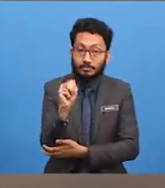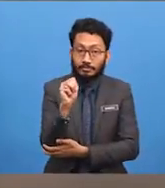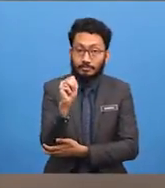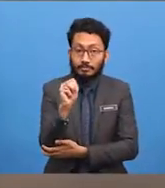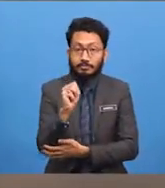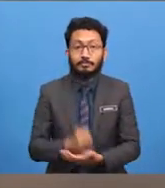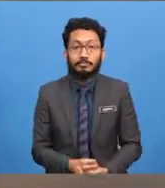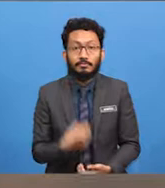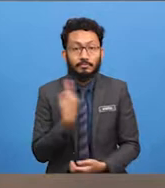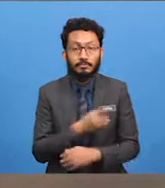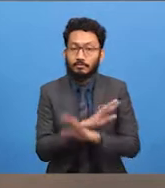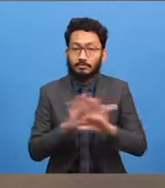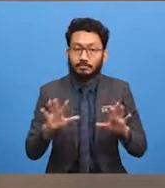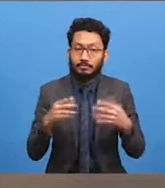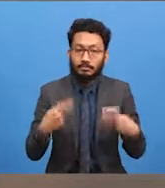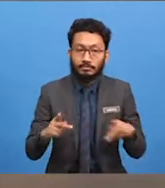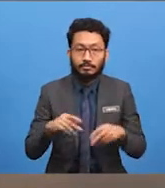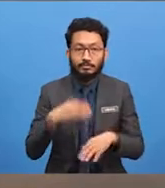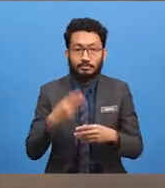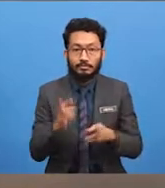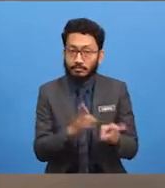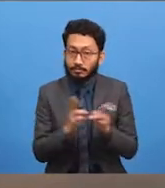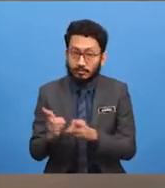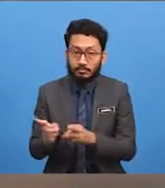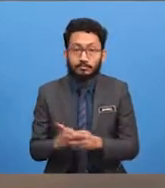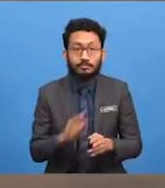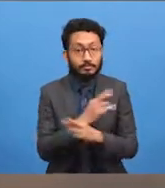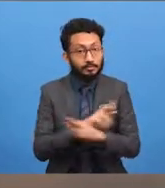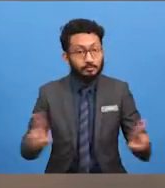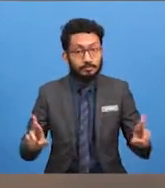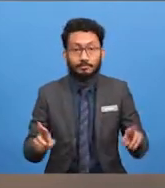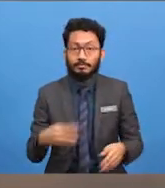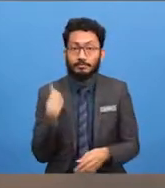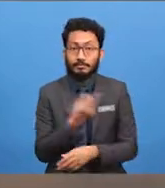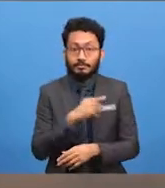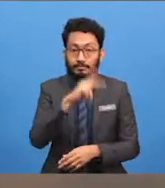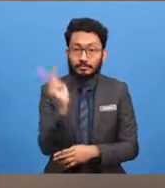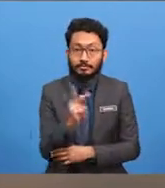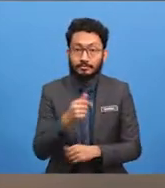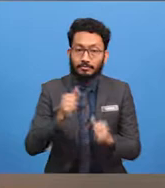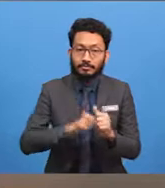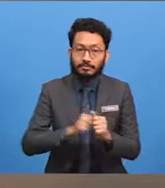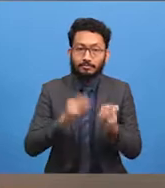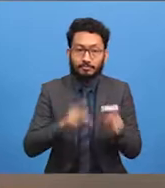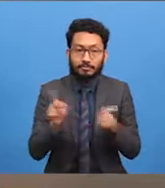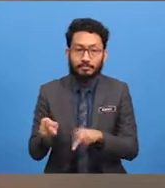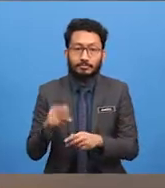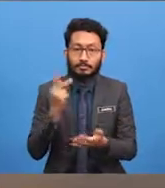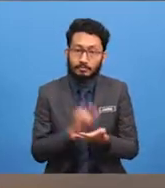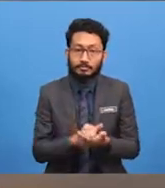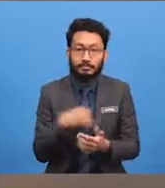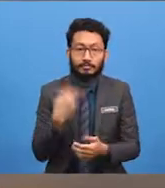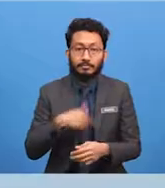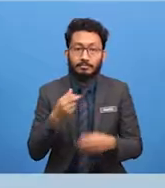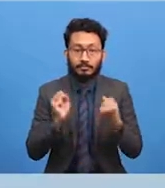pernah terlepas daripada membuat perancangan. Tapi adakah setiap yang dirancang itu berjaya kita lakukan seperti yang